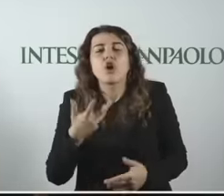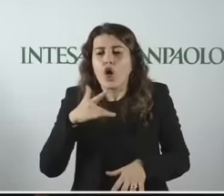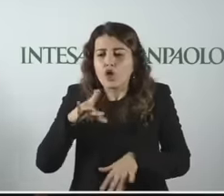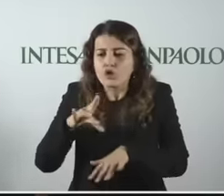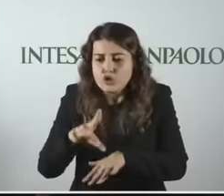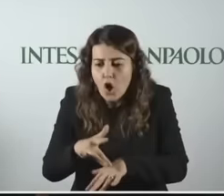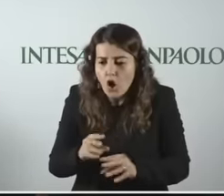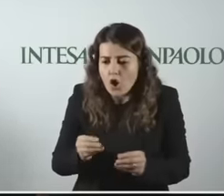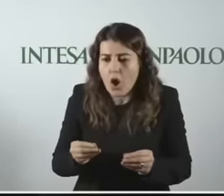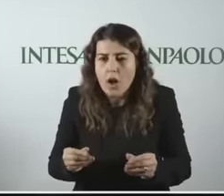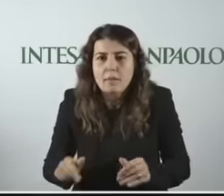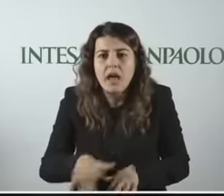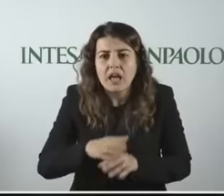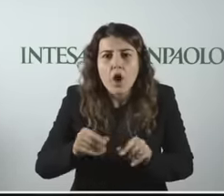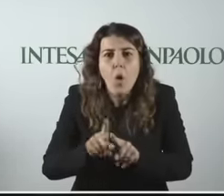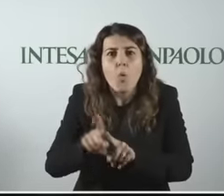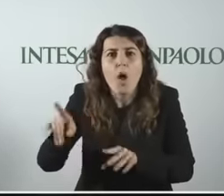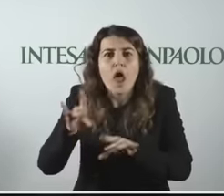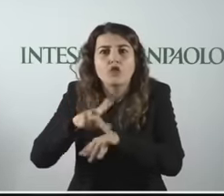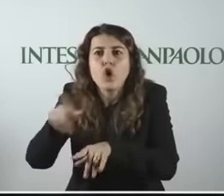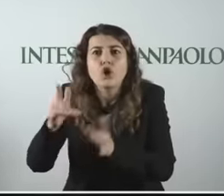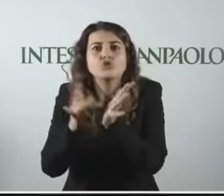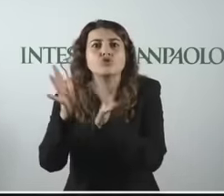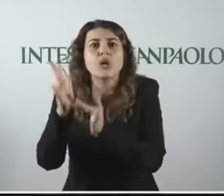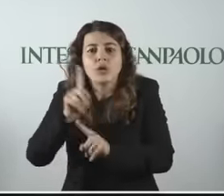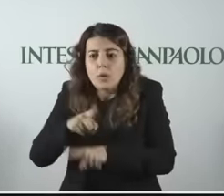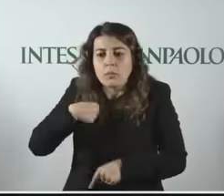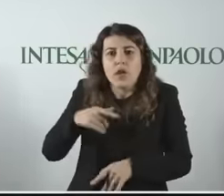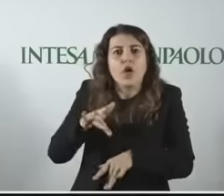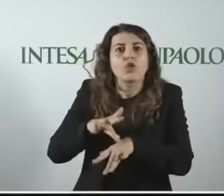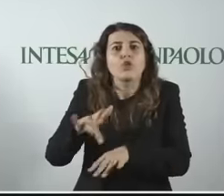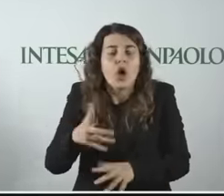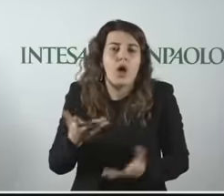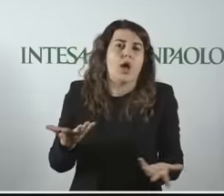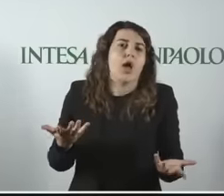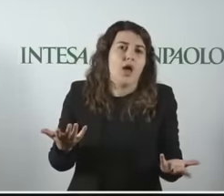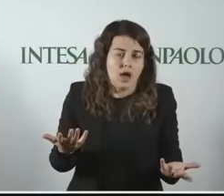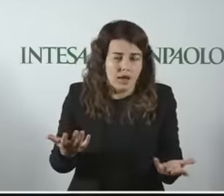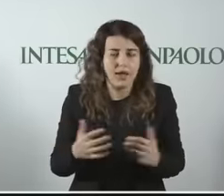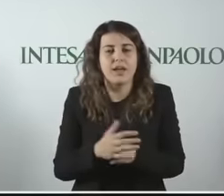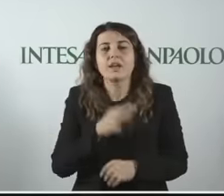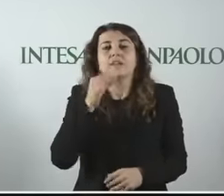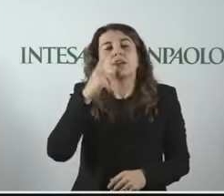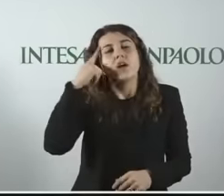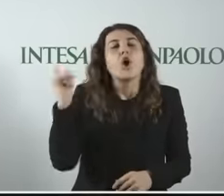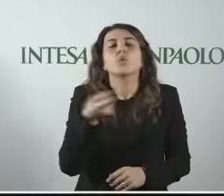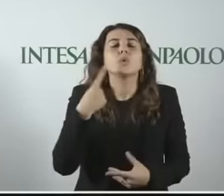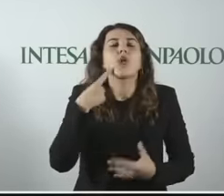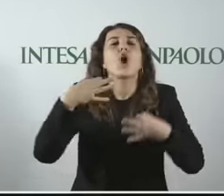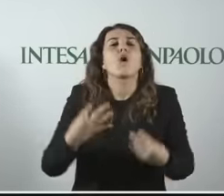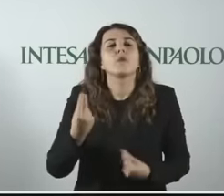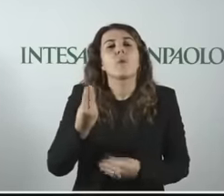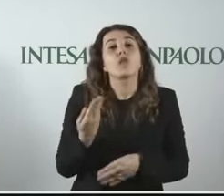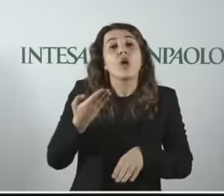polvere che ha pestato ato lui e poi è chiaro che capite siccome loro tutti son convinti che quando muori